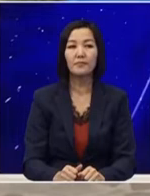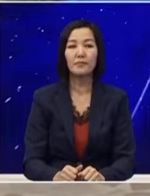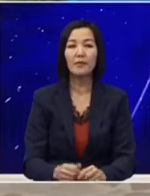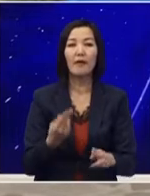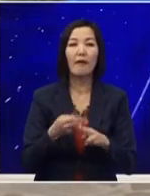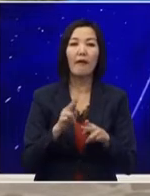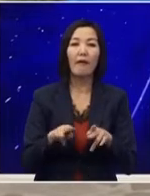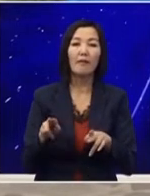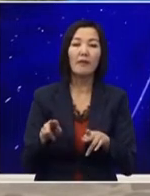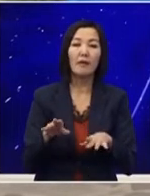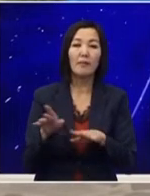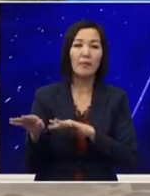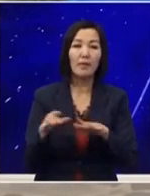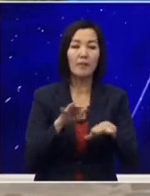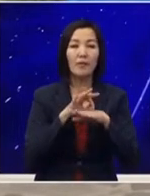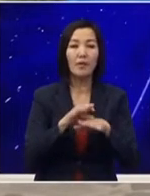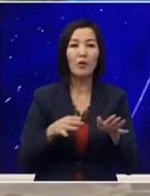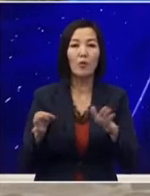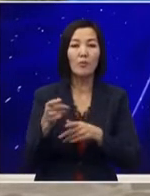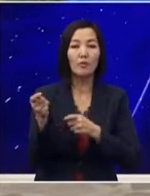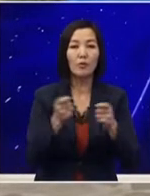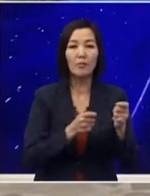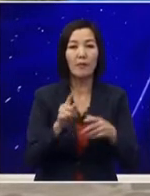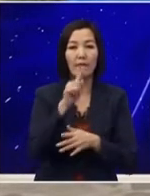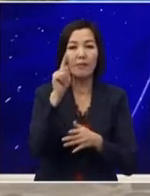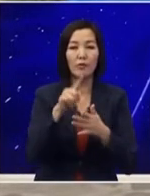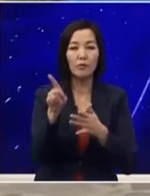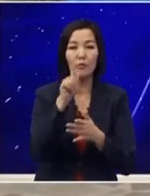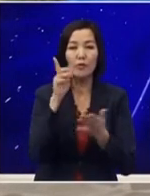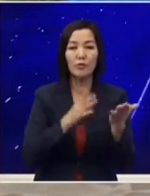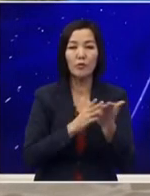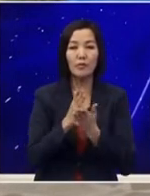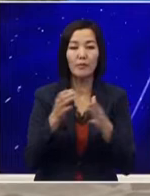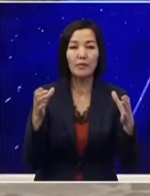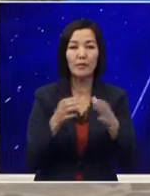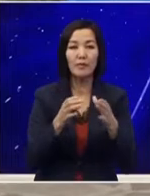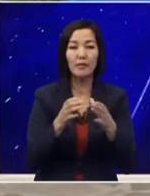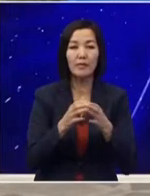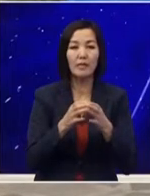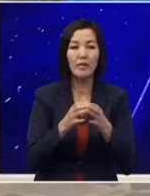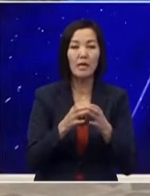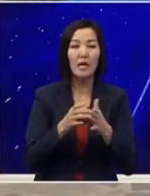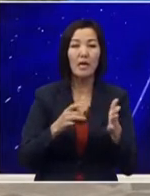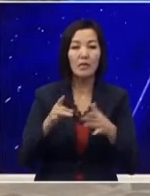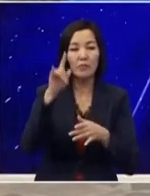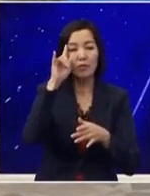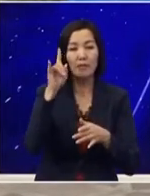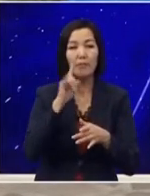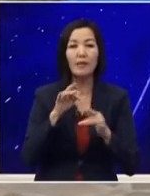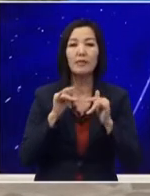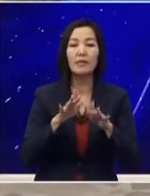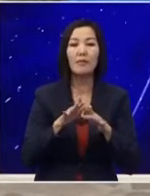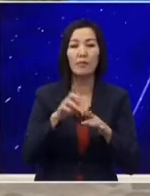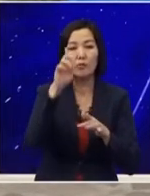Это мероприятие проходит по инициативе областного управления по вопросам молодежной политики и департамента агентства Республики Казахстан по делам государственной